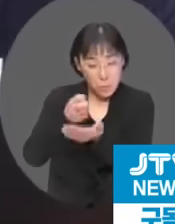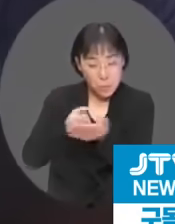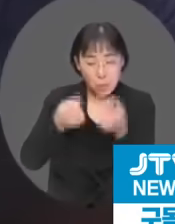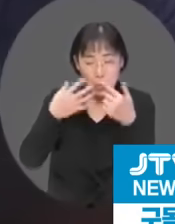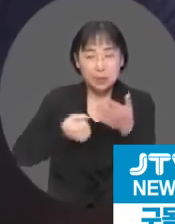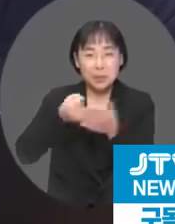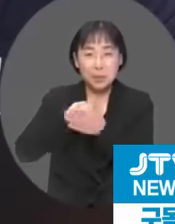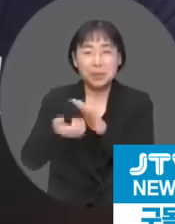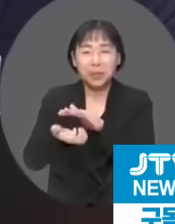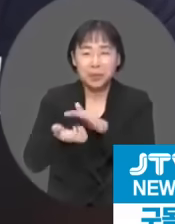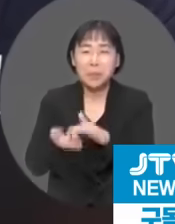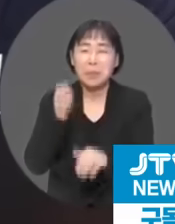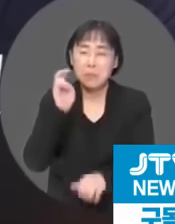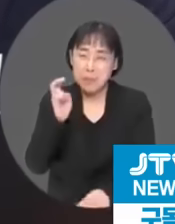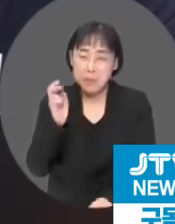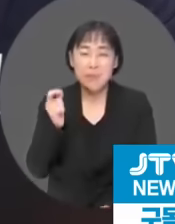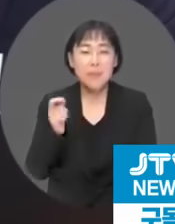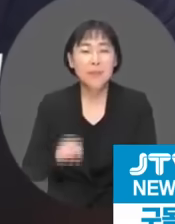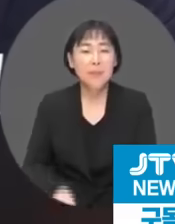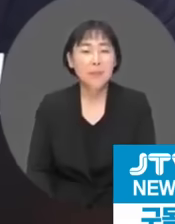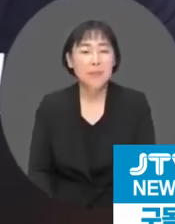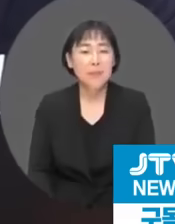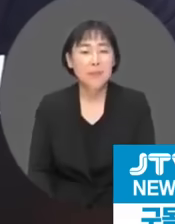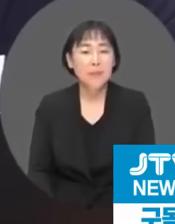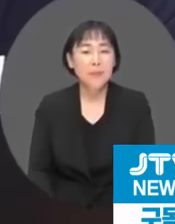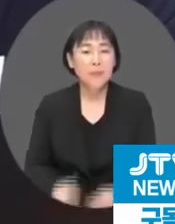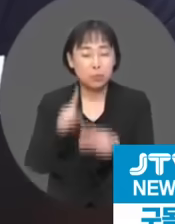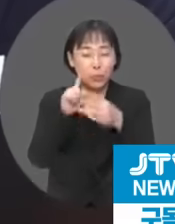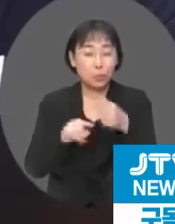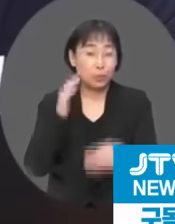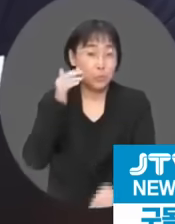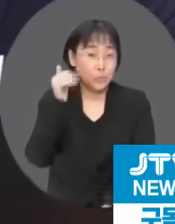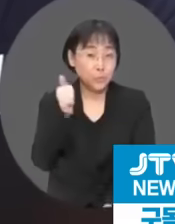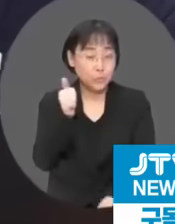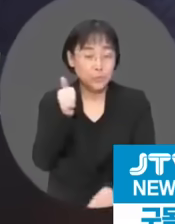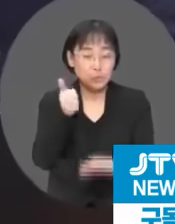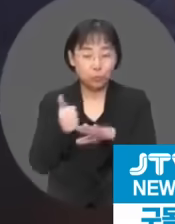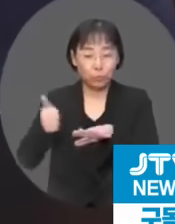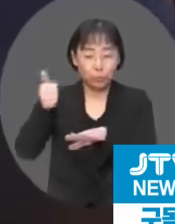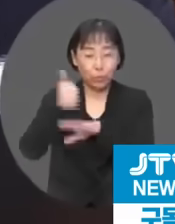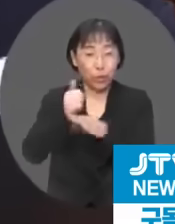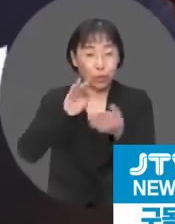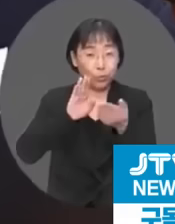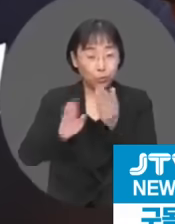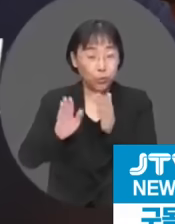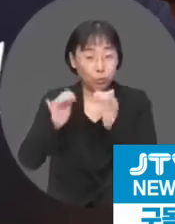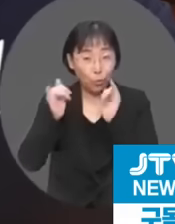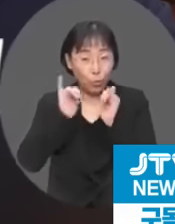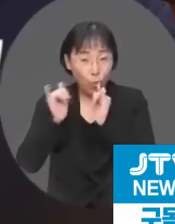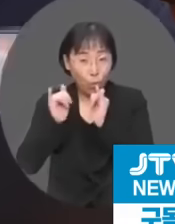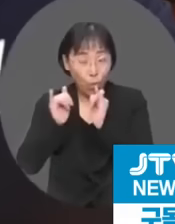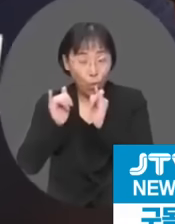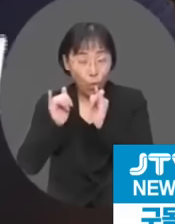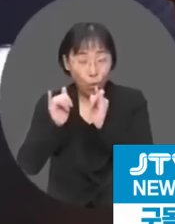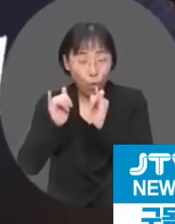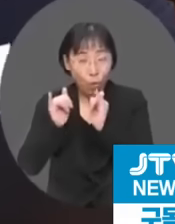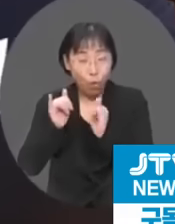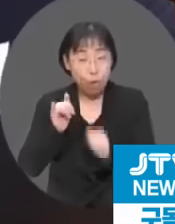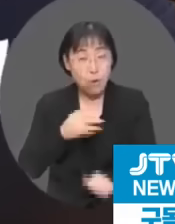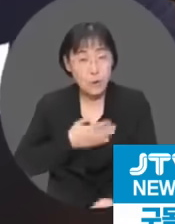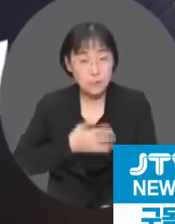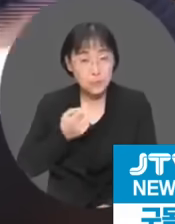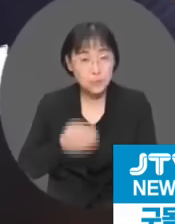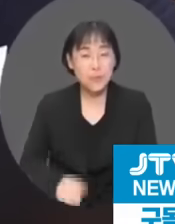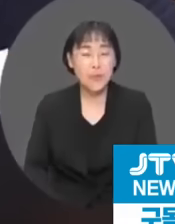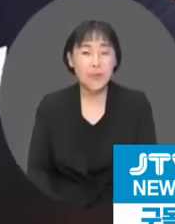그러면 대통령이 되고 나서도 명태 씨와 통화한 적이 있습니까 전는 그 그건 없다고 제가 들었습니다 아니 그 나 나랑 집사람한테